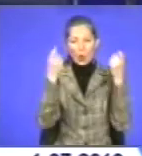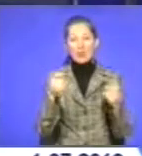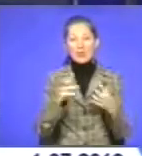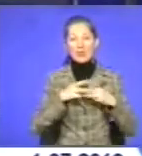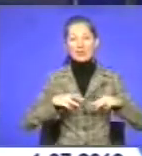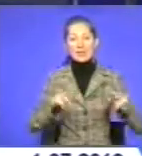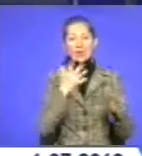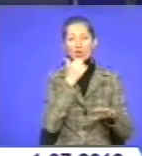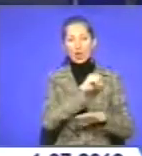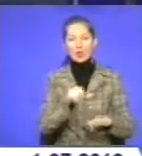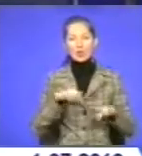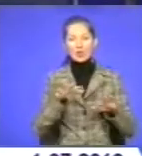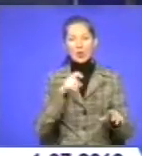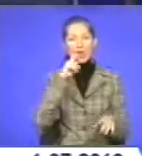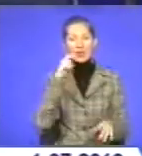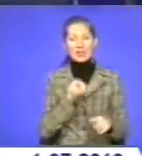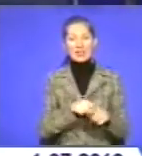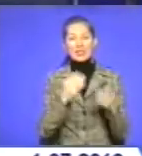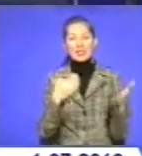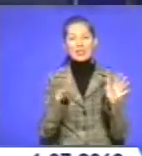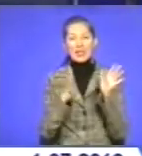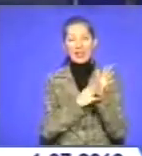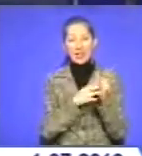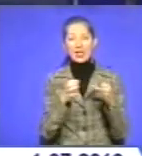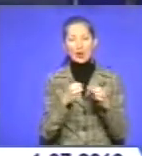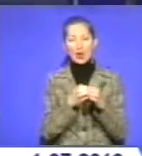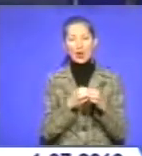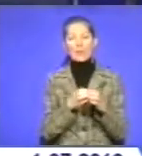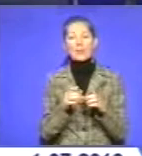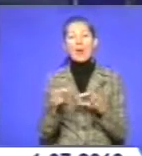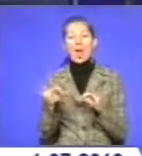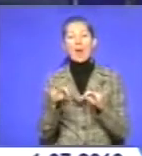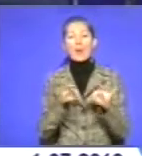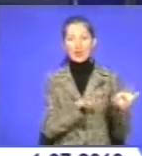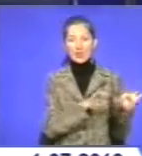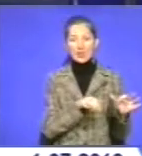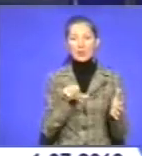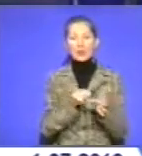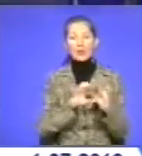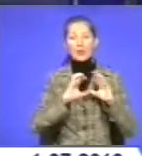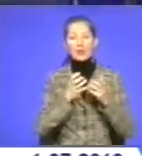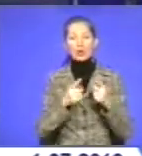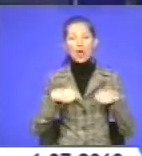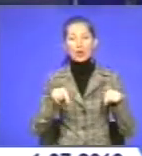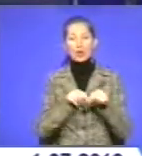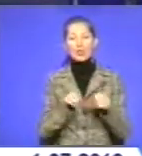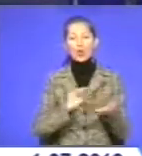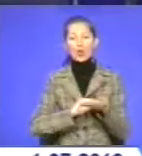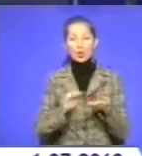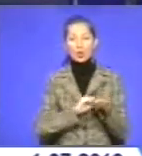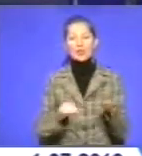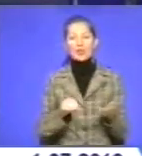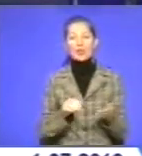України. Це стосується 9 категорій – перевізники, представники міжнародних організацій, журналістів і технічного персоналу